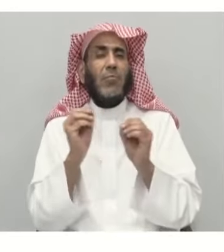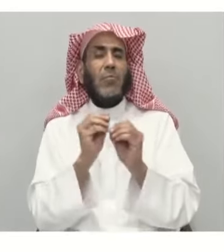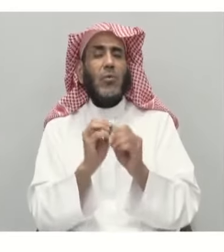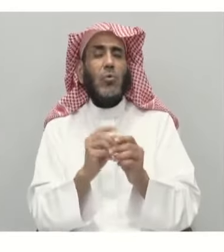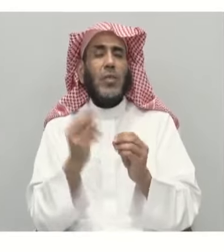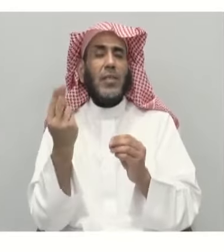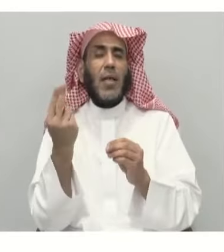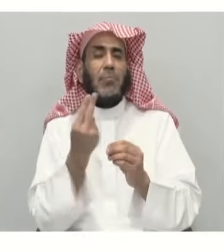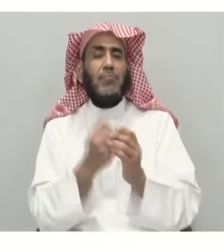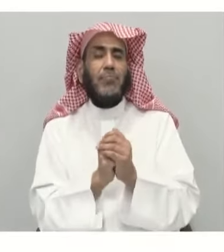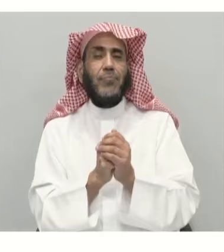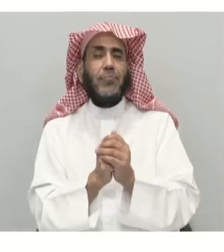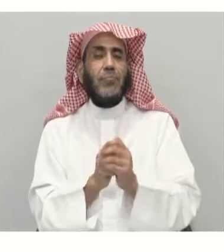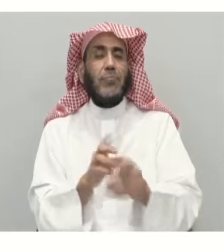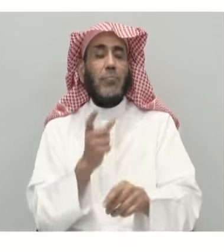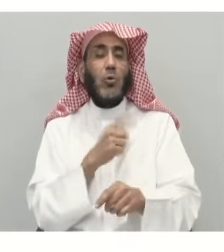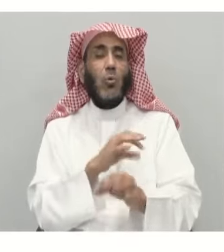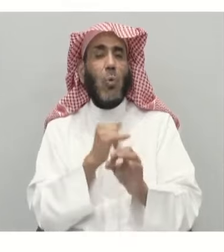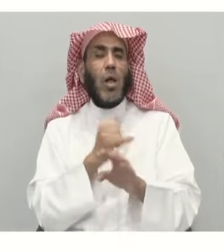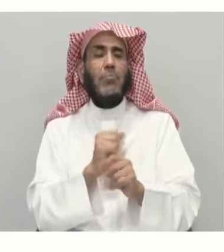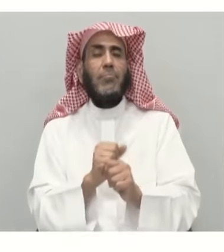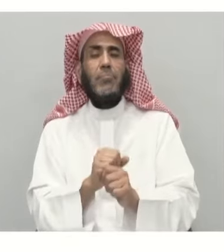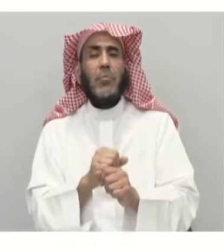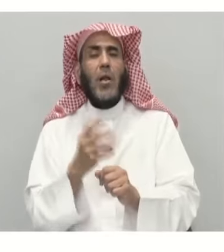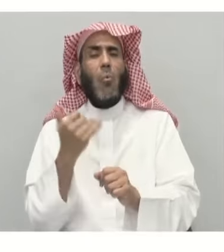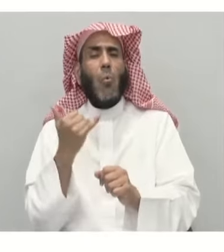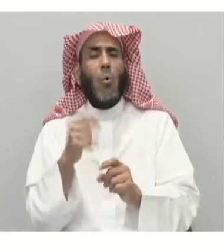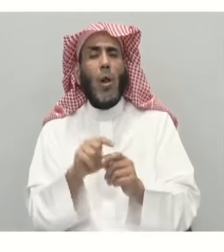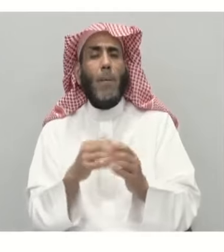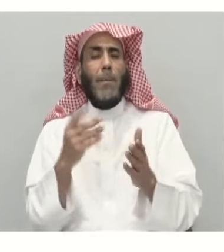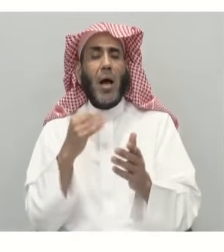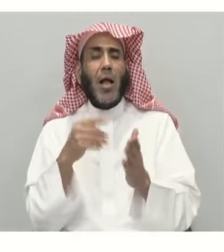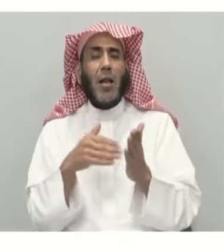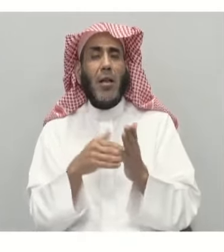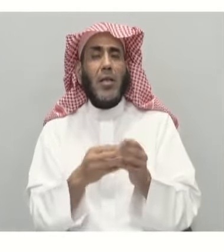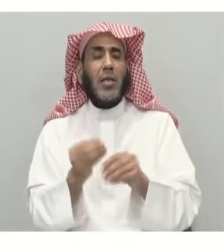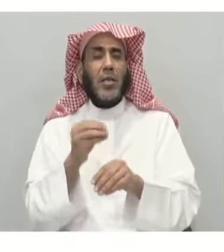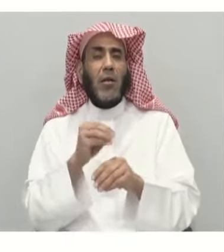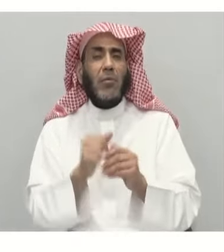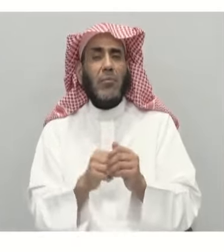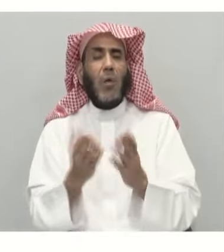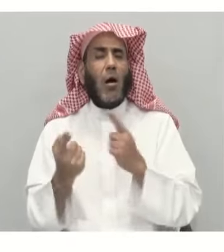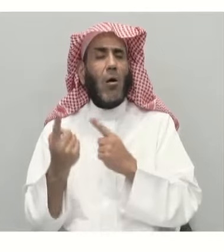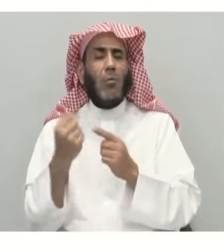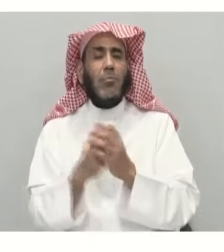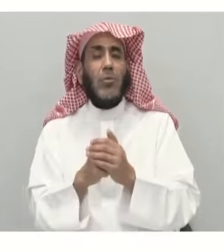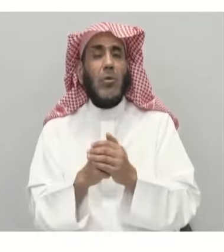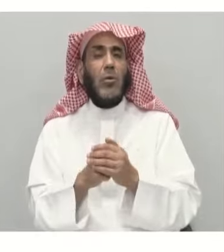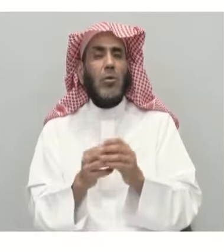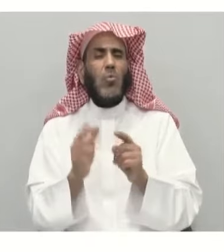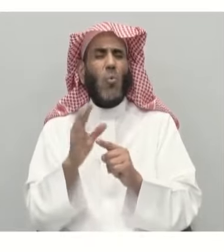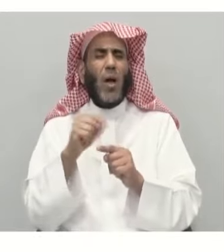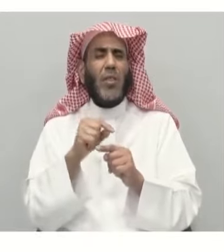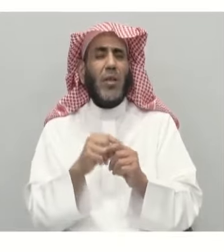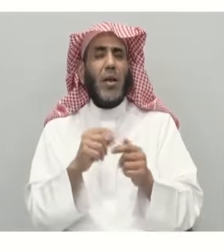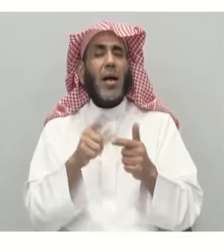الكتابيه ولذلك الاعتماد اليوم على ما قيل في اخر هذه الفقرات اضافه الى ما ذكر سلفا يقول تؤثر